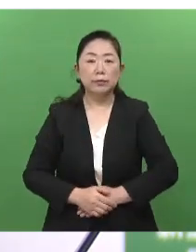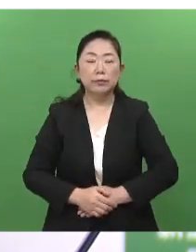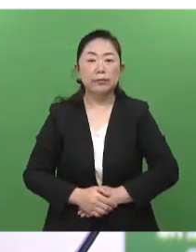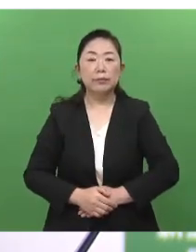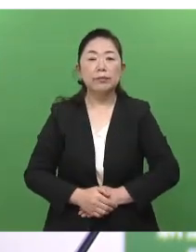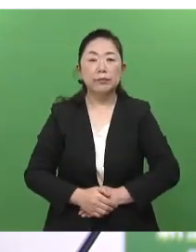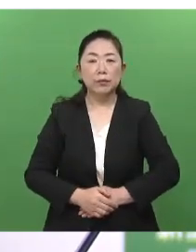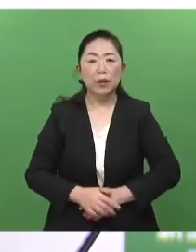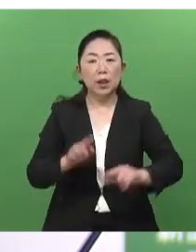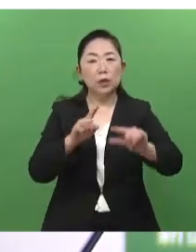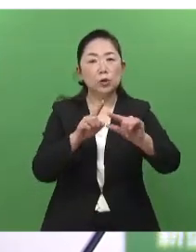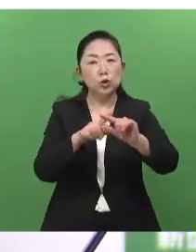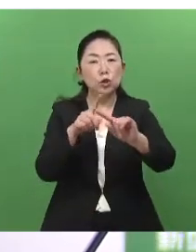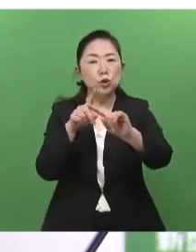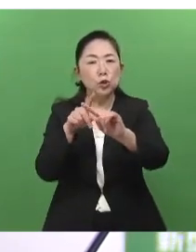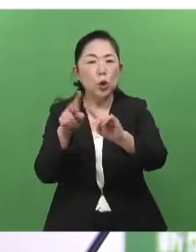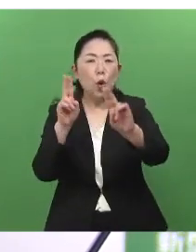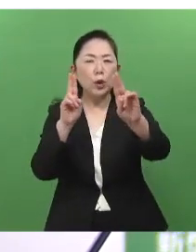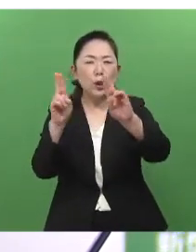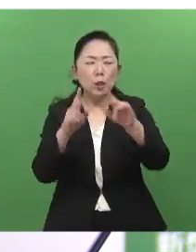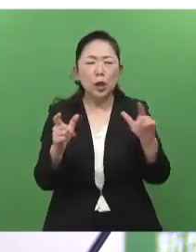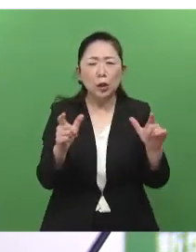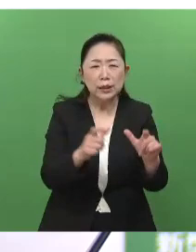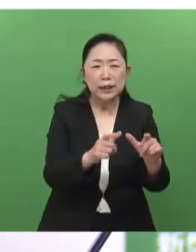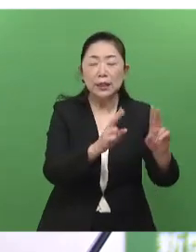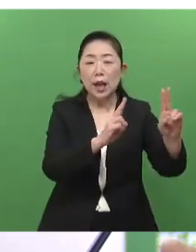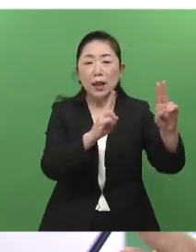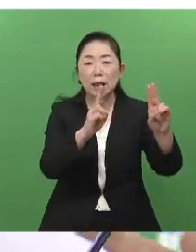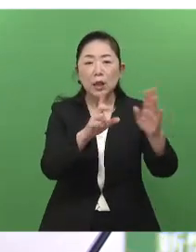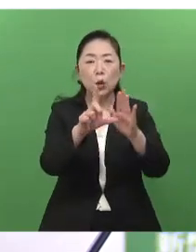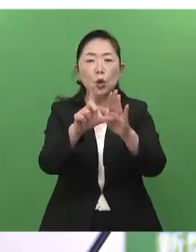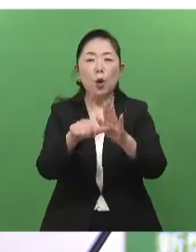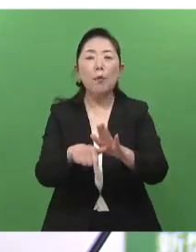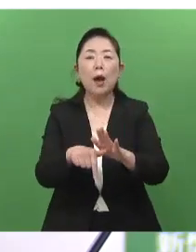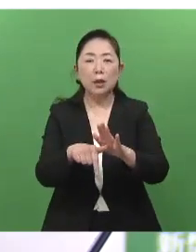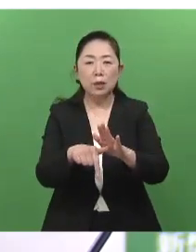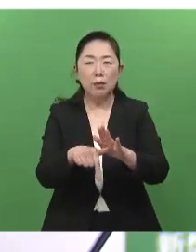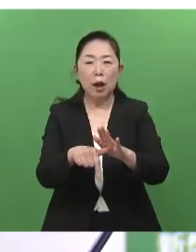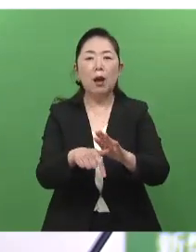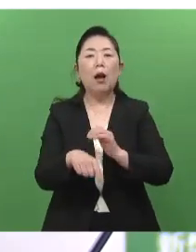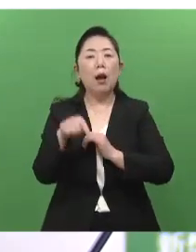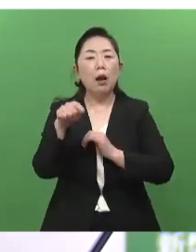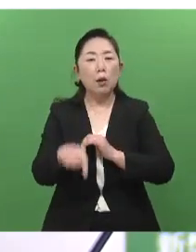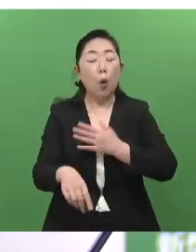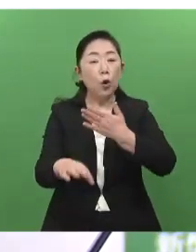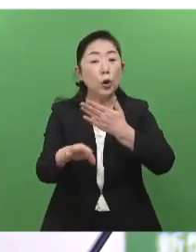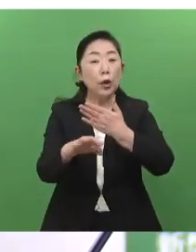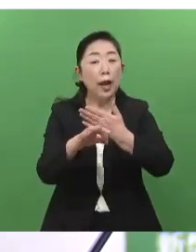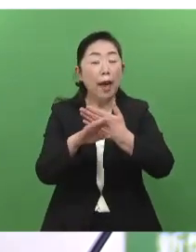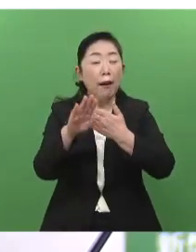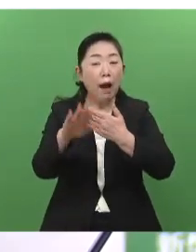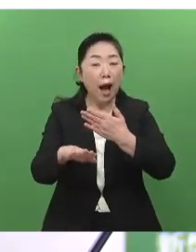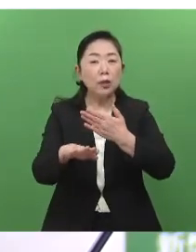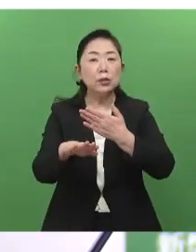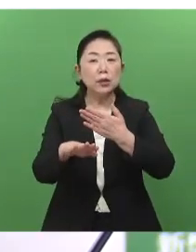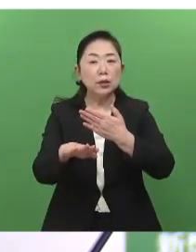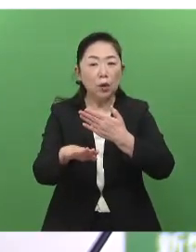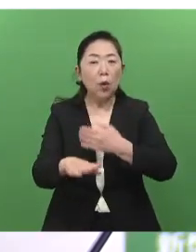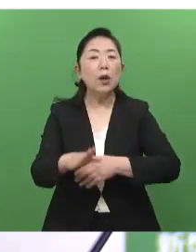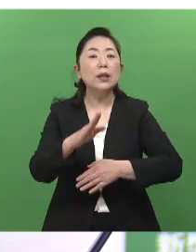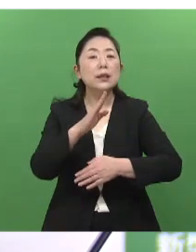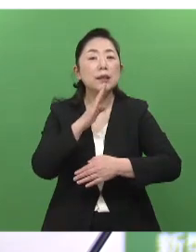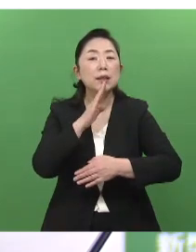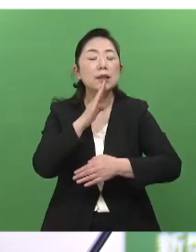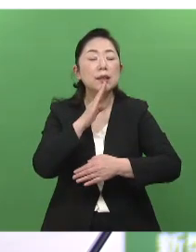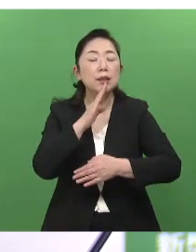中小企業、零細企業等でですね、こういう例があると いう身近な例をですね、皆様方